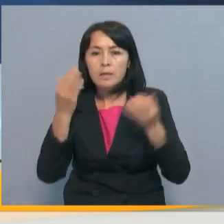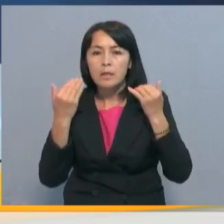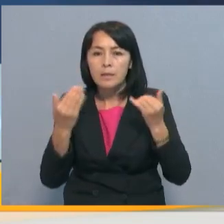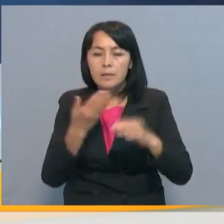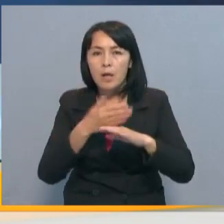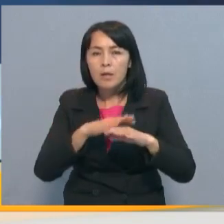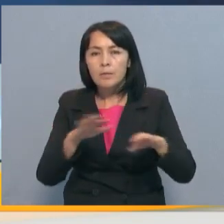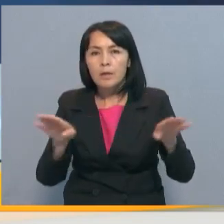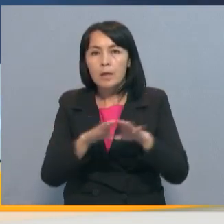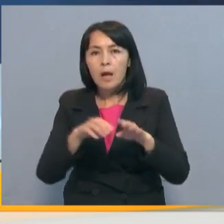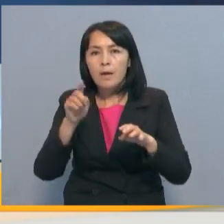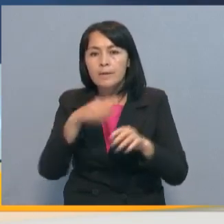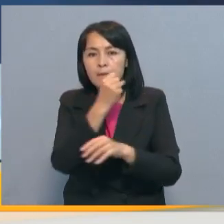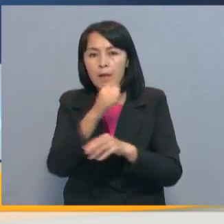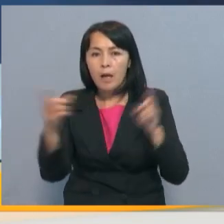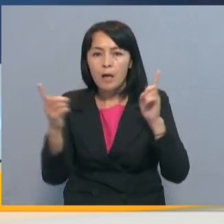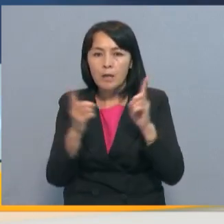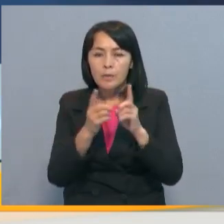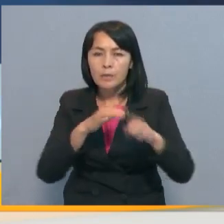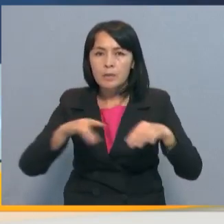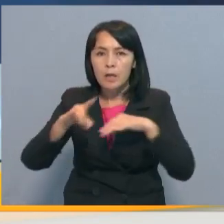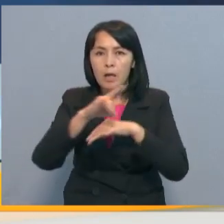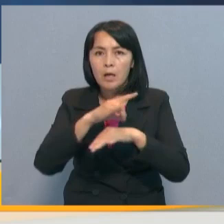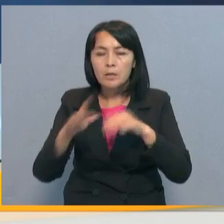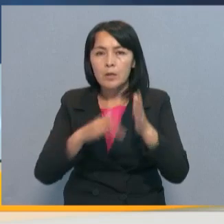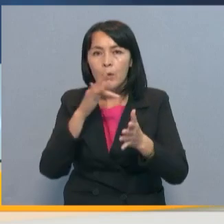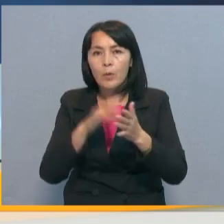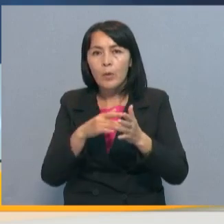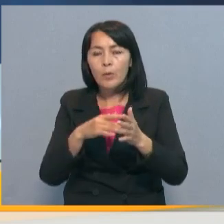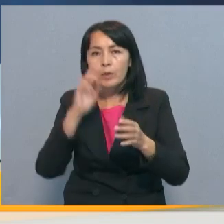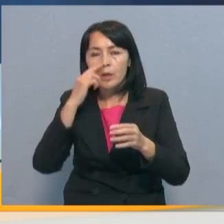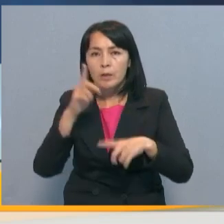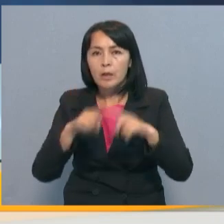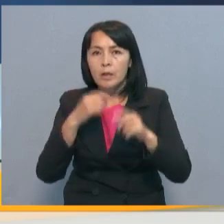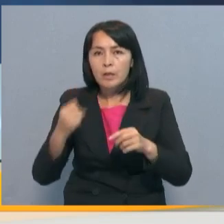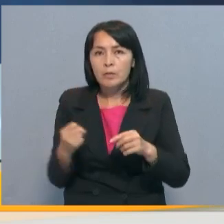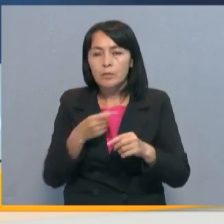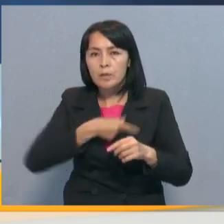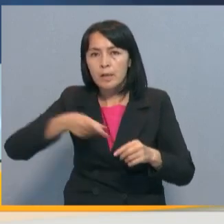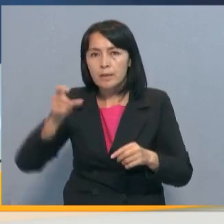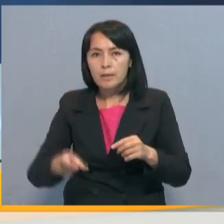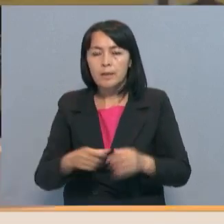86 килограммов. Победителя встретили в аэропорту города Шымкент родные, друзья и тренеры.